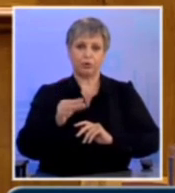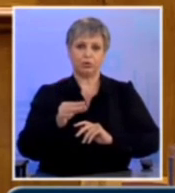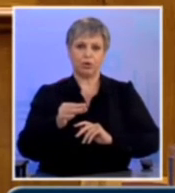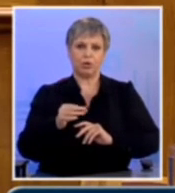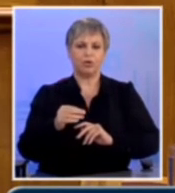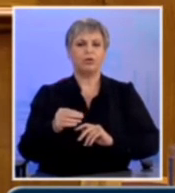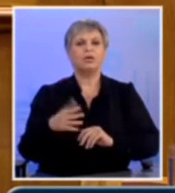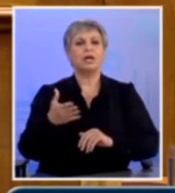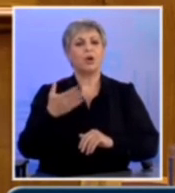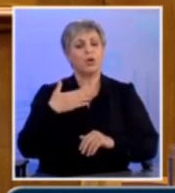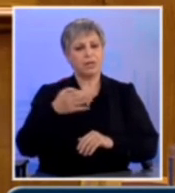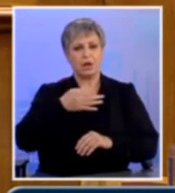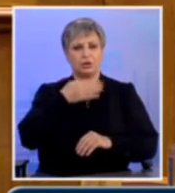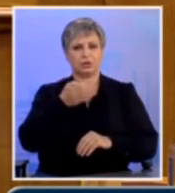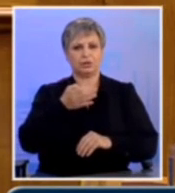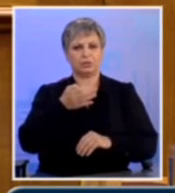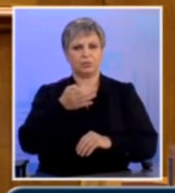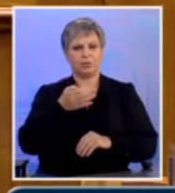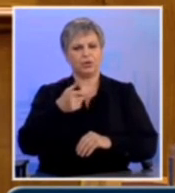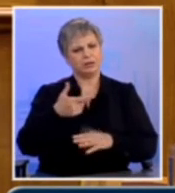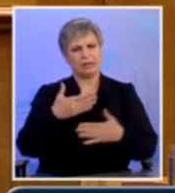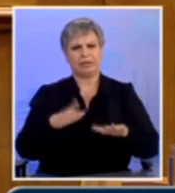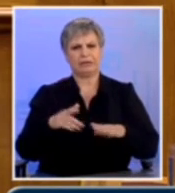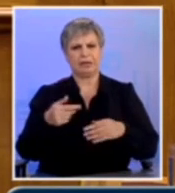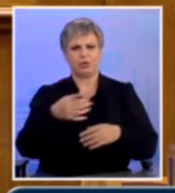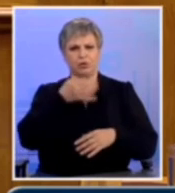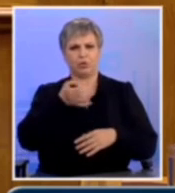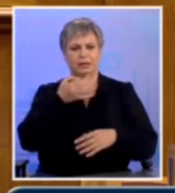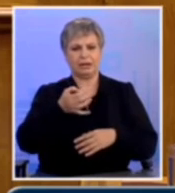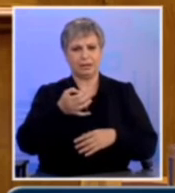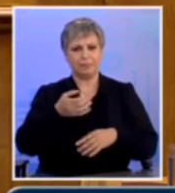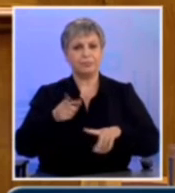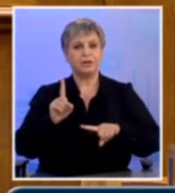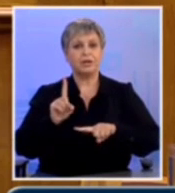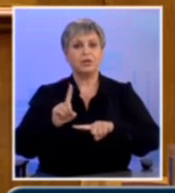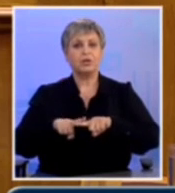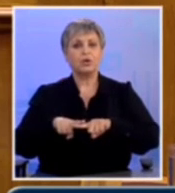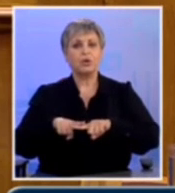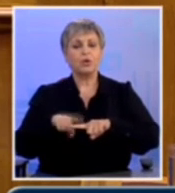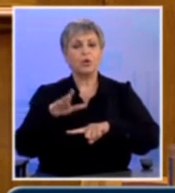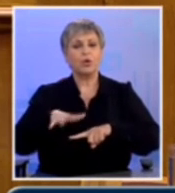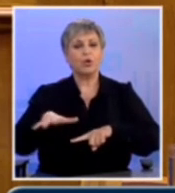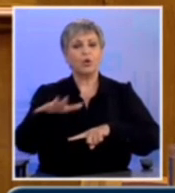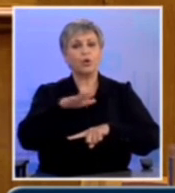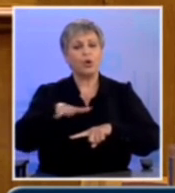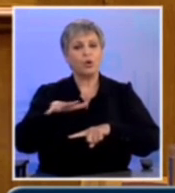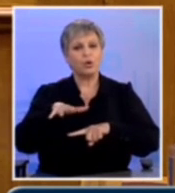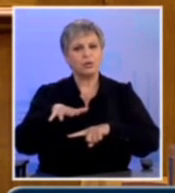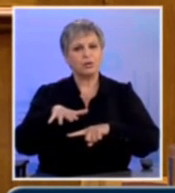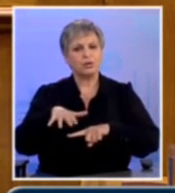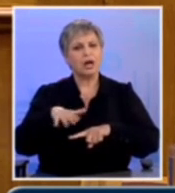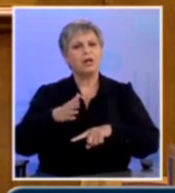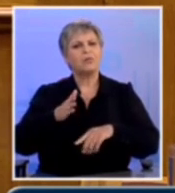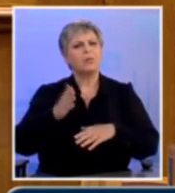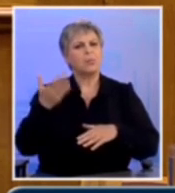κλείνοντας, επαναλαμβάνω αυτό που είπα. Και η χώρα έχει αρχίσει από πολύ χαμηλότερα